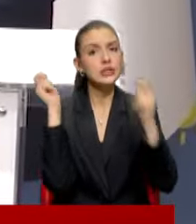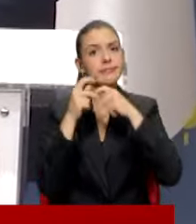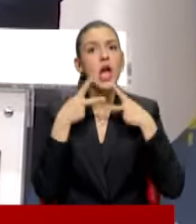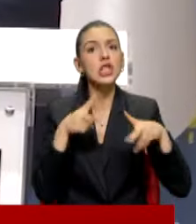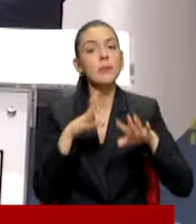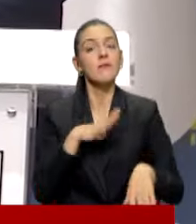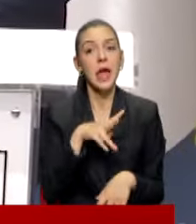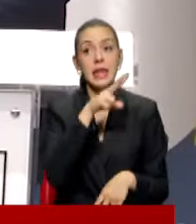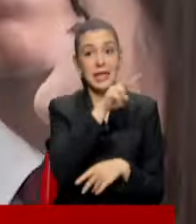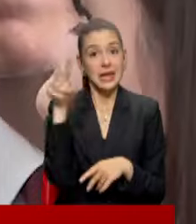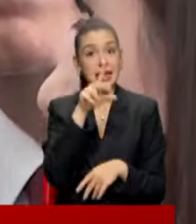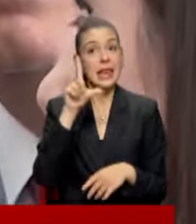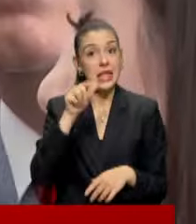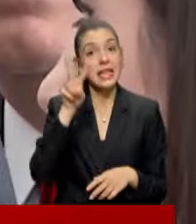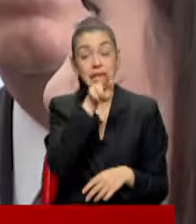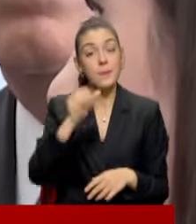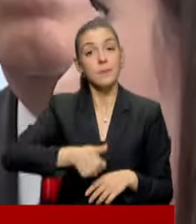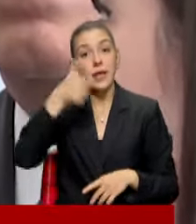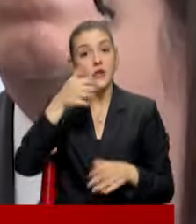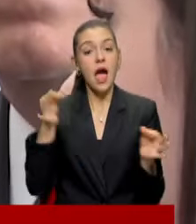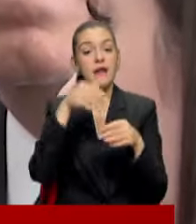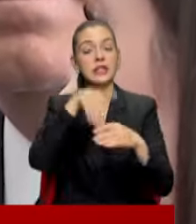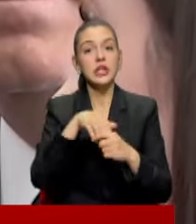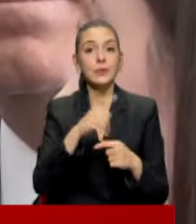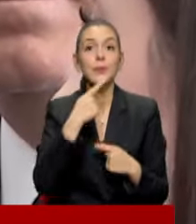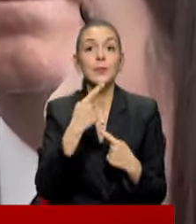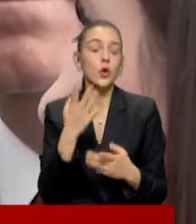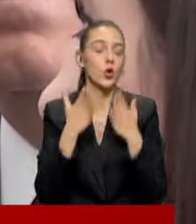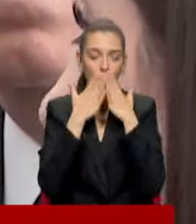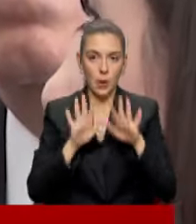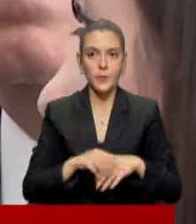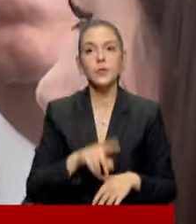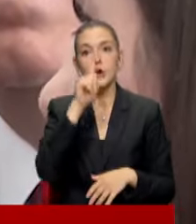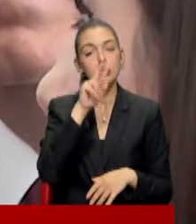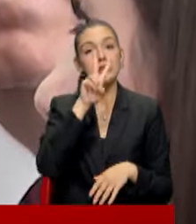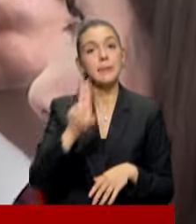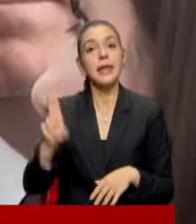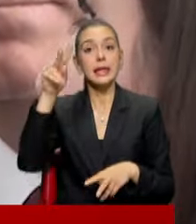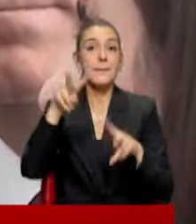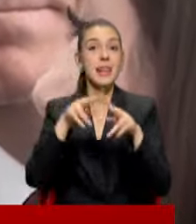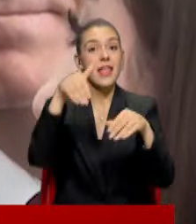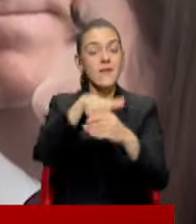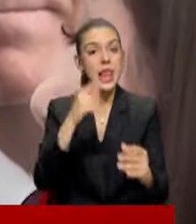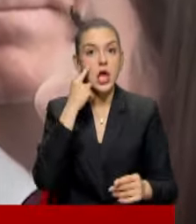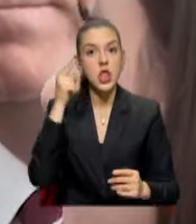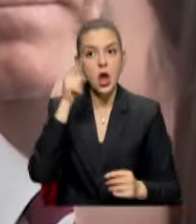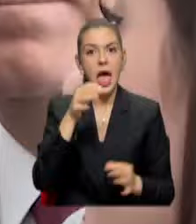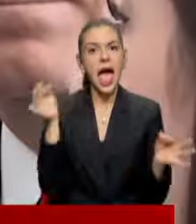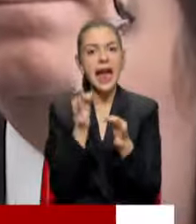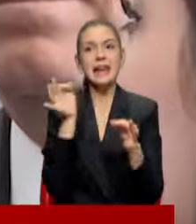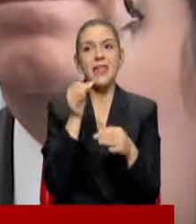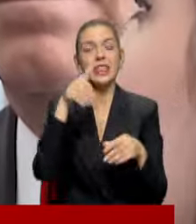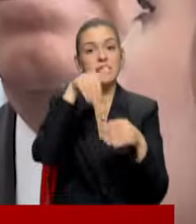liderden de erken seçim çağrısı Yok ben Cumhuriyet Halk Partisi'nin 127 milletvekiliyle Erken seçim kararını zaten